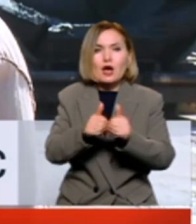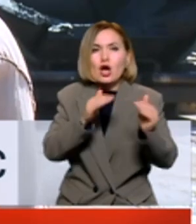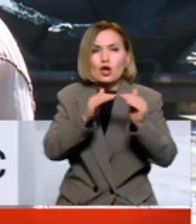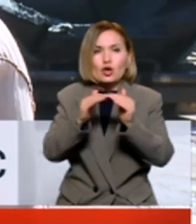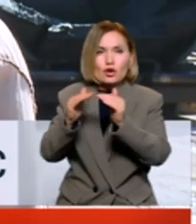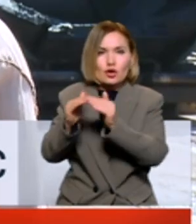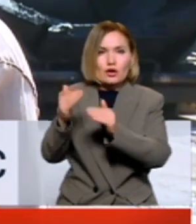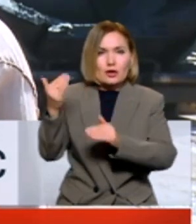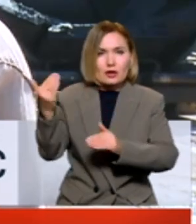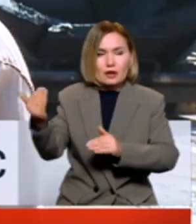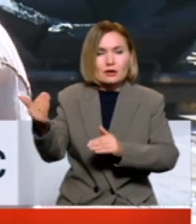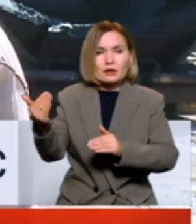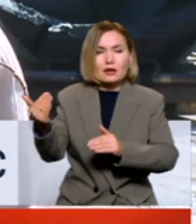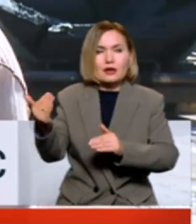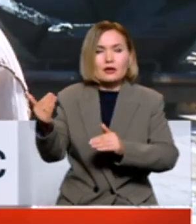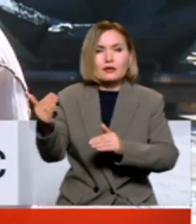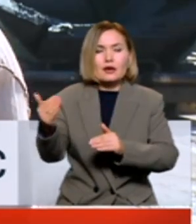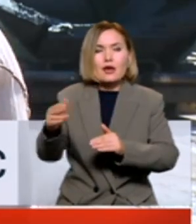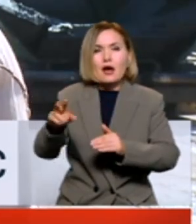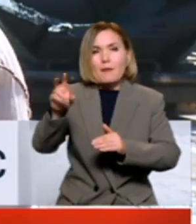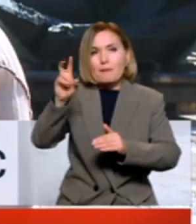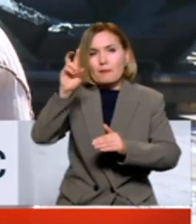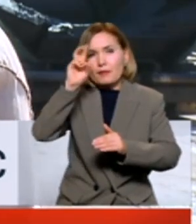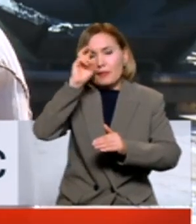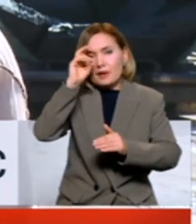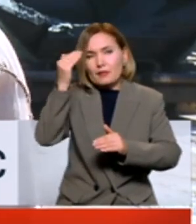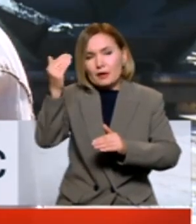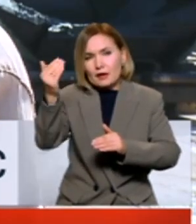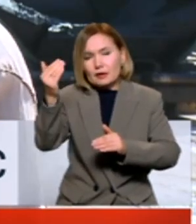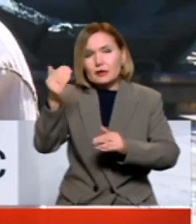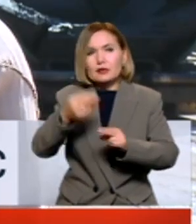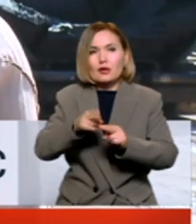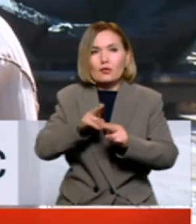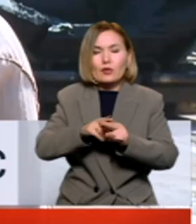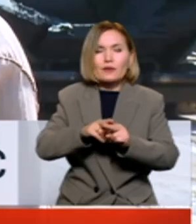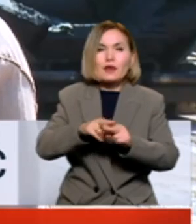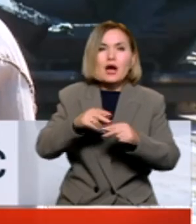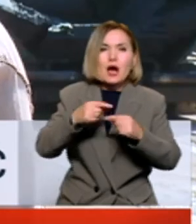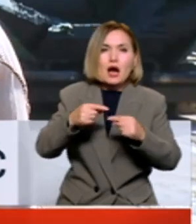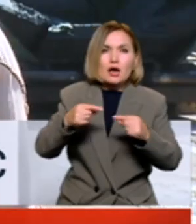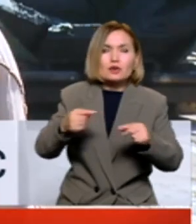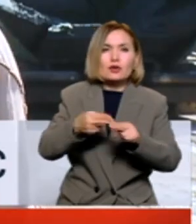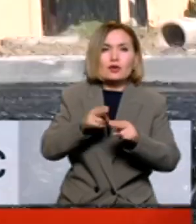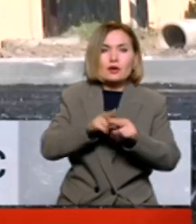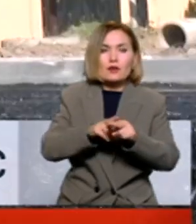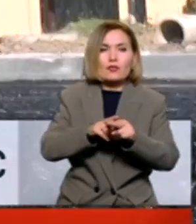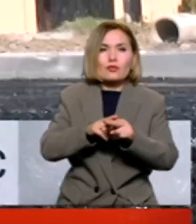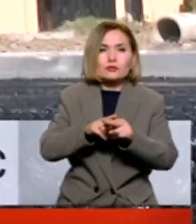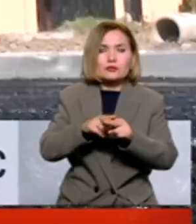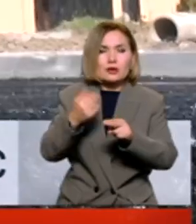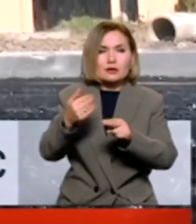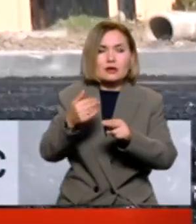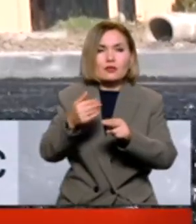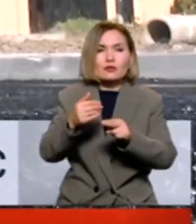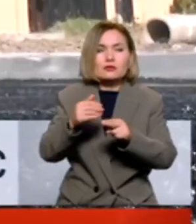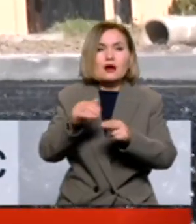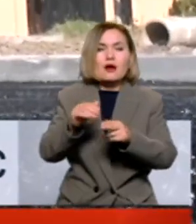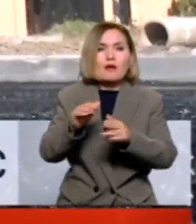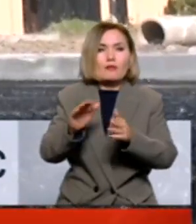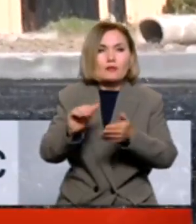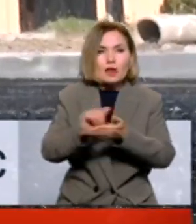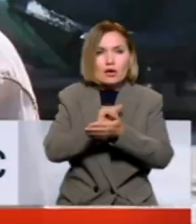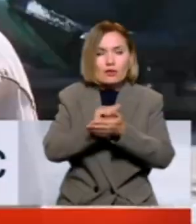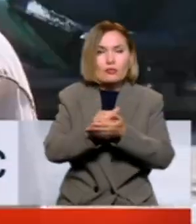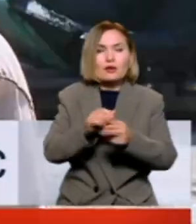үйлердің мемлекет меншікке өткізу или болмаса сатып алу жайлы тездестіріп беруін өтінгенбіз. Қазір сол жайлы